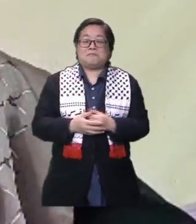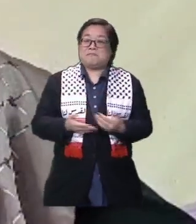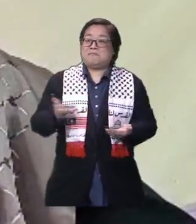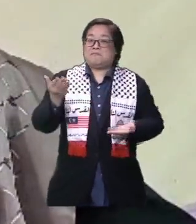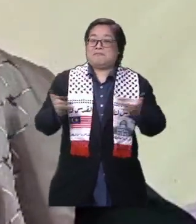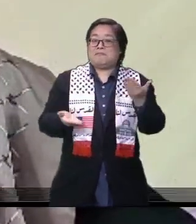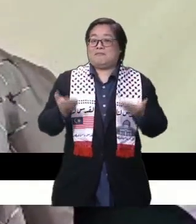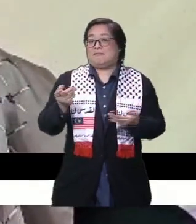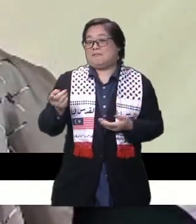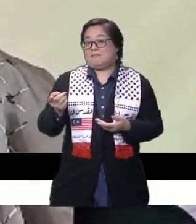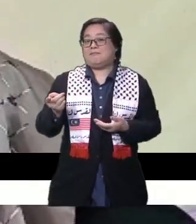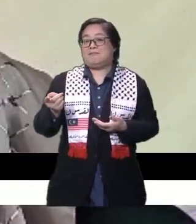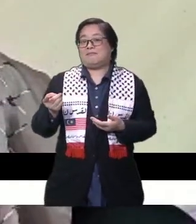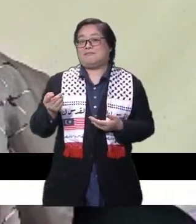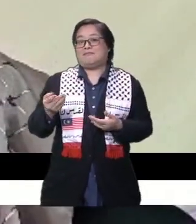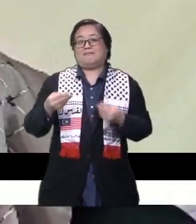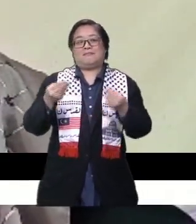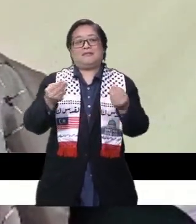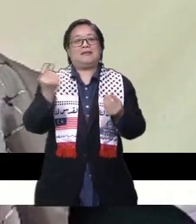akan memberi